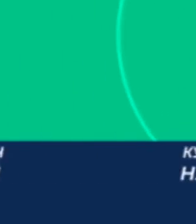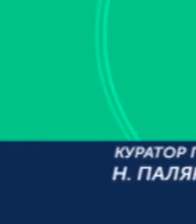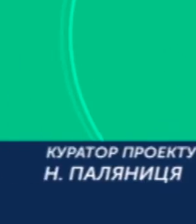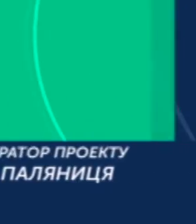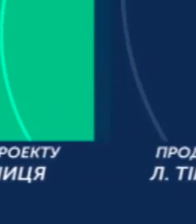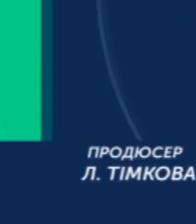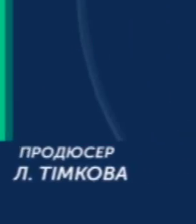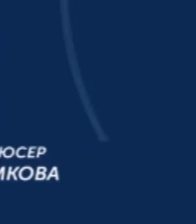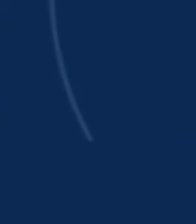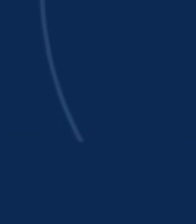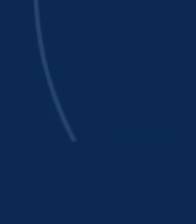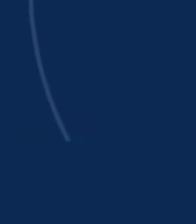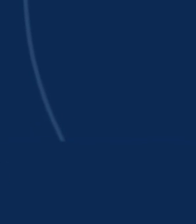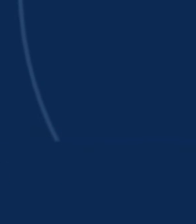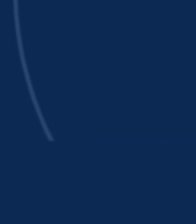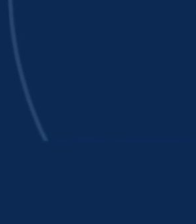Дякую.